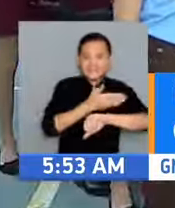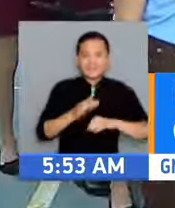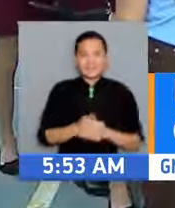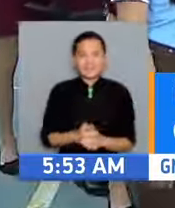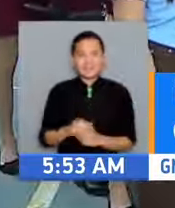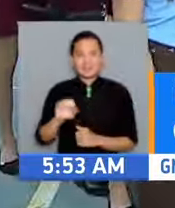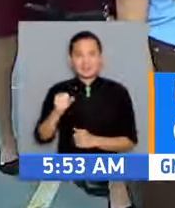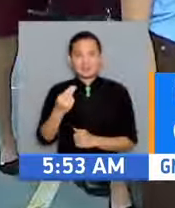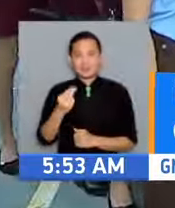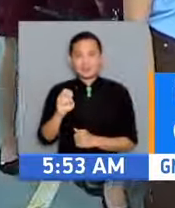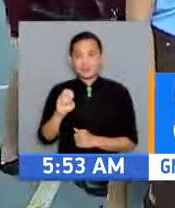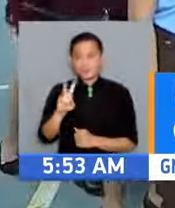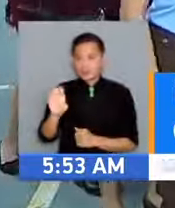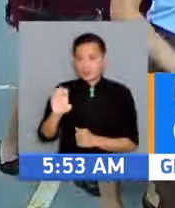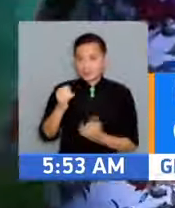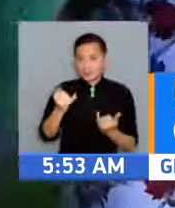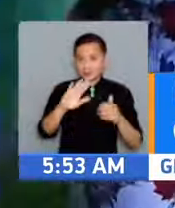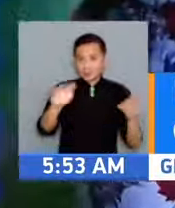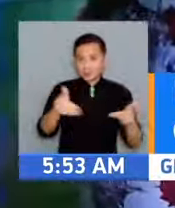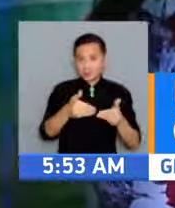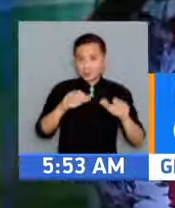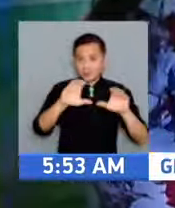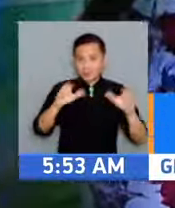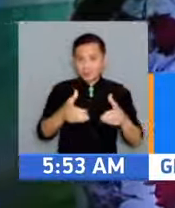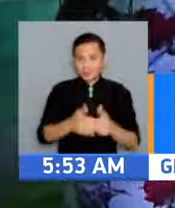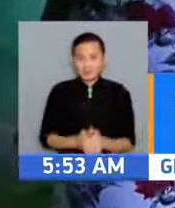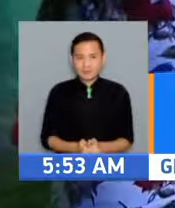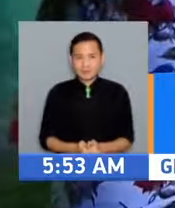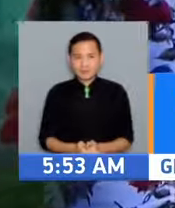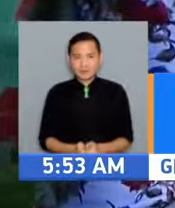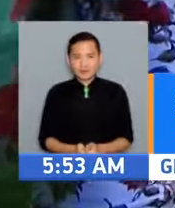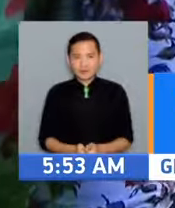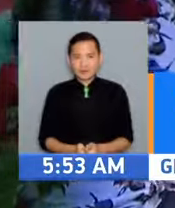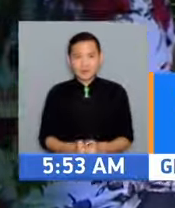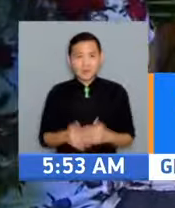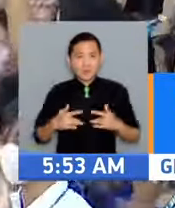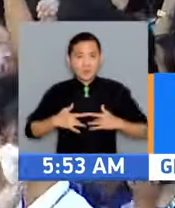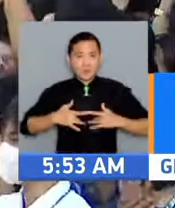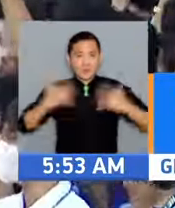sila! What's up, Best Link College of the